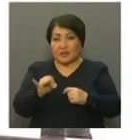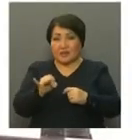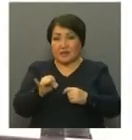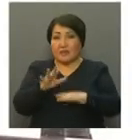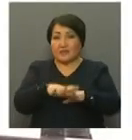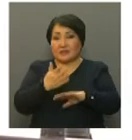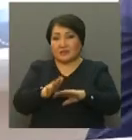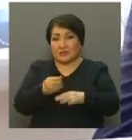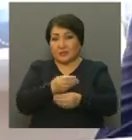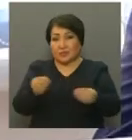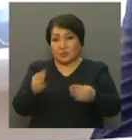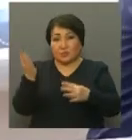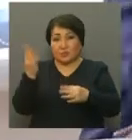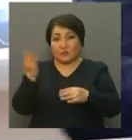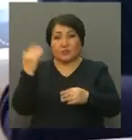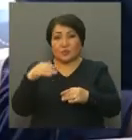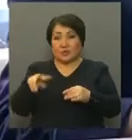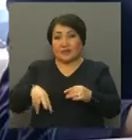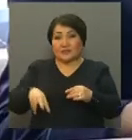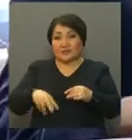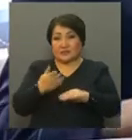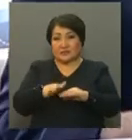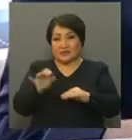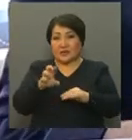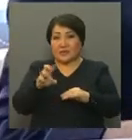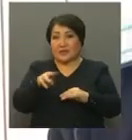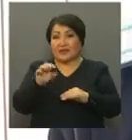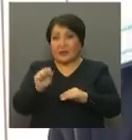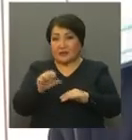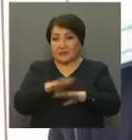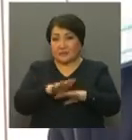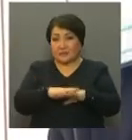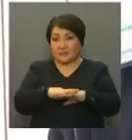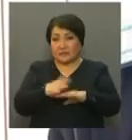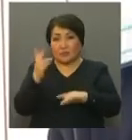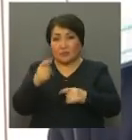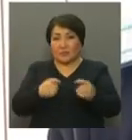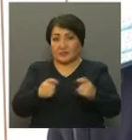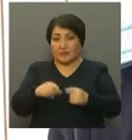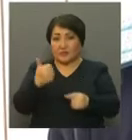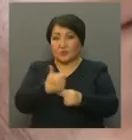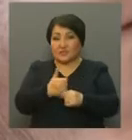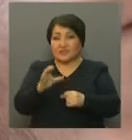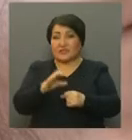бойынша бұрынғы директоры Қайрат Садықов және БТА банкінің бұрынғы басқарма төрағасы Сәдуақас Мәмеш.